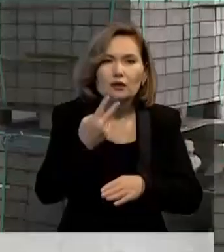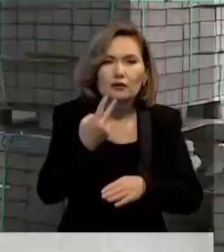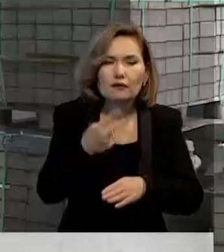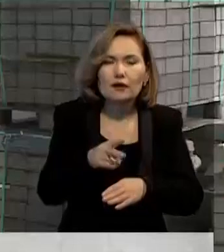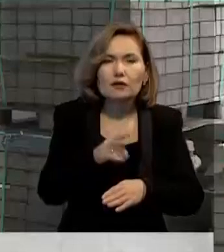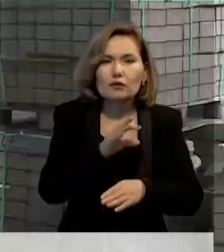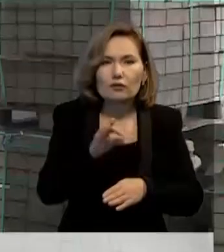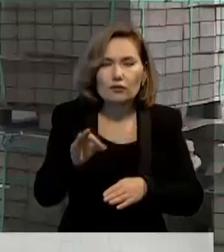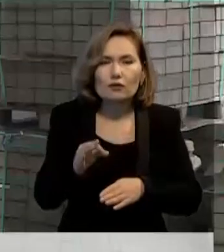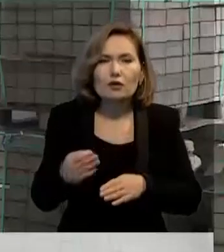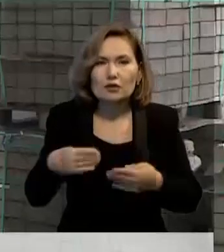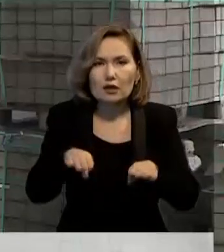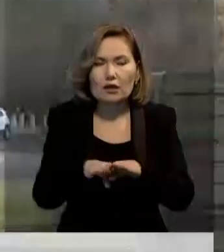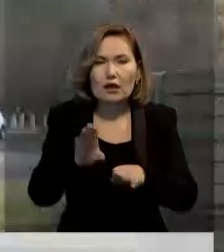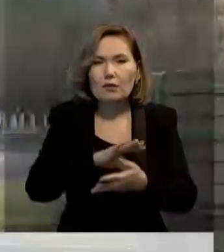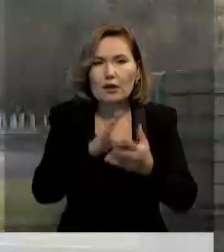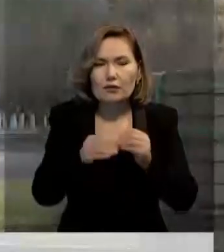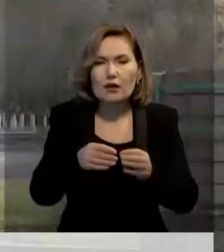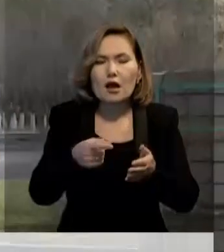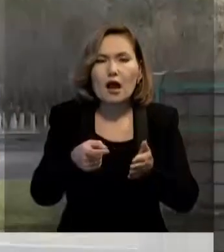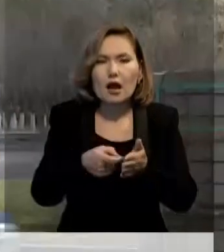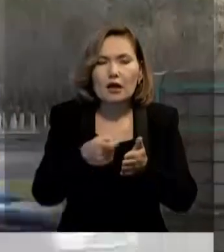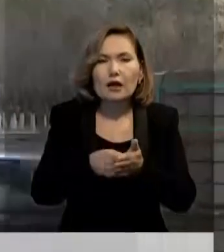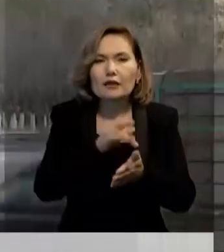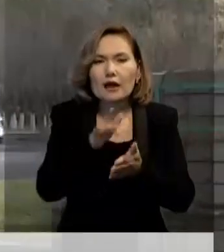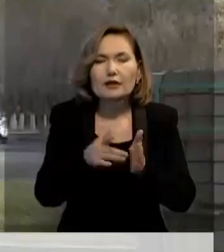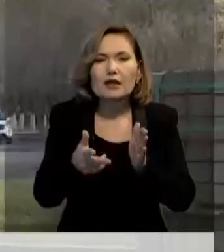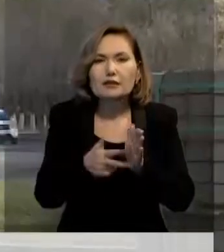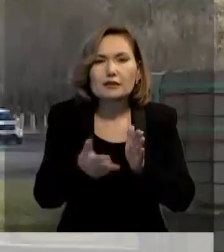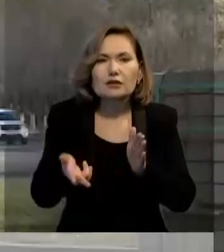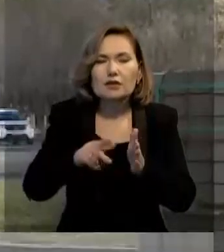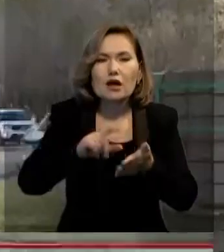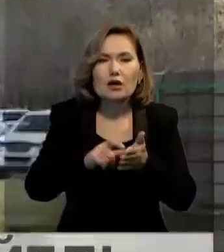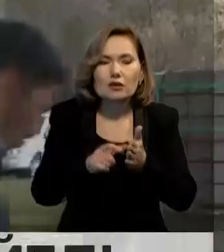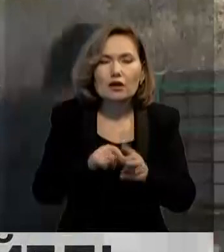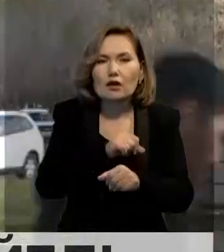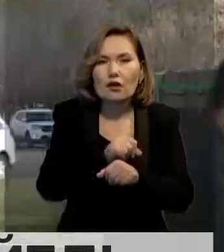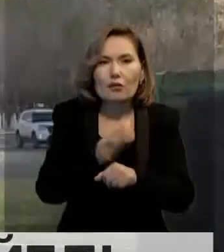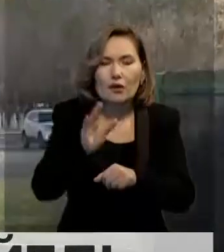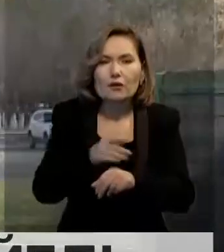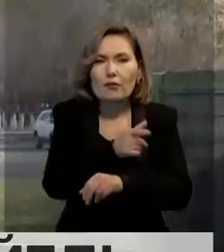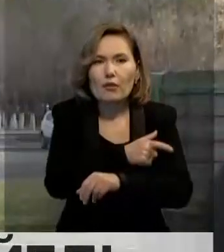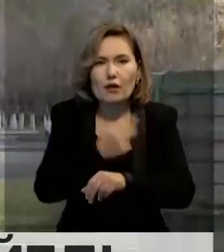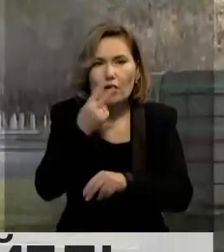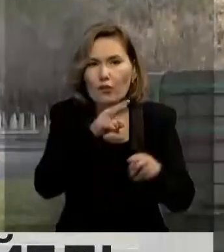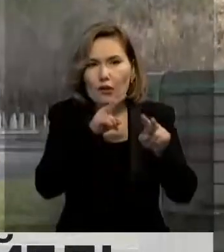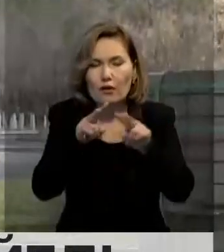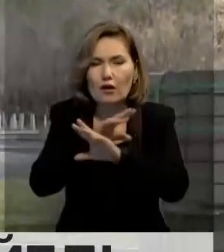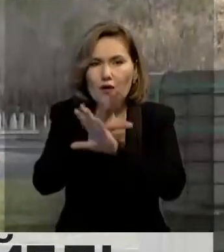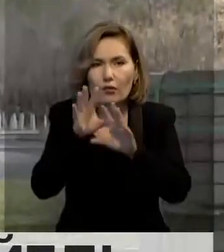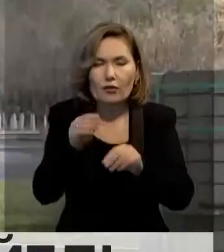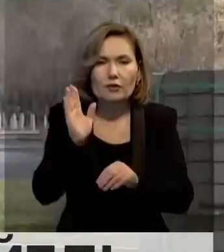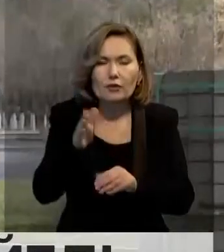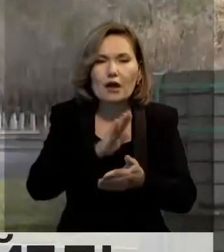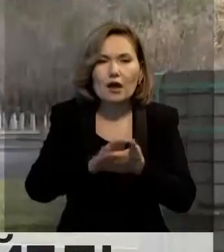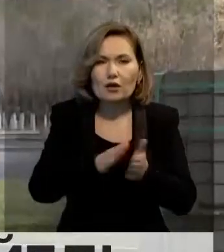Аялдаманың 5-і Майқұдықта, қалған 8-і Қарағанды қаласында салынады. Павильонға жауапты адам тағайындалып, олқылықтар анықталса бірден жойып отырады.